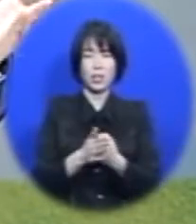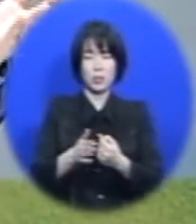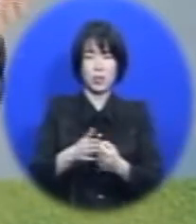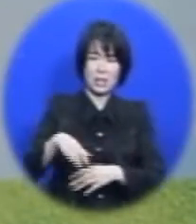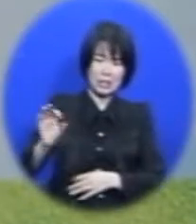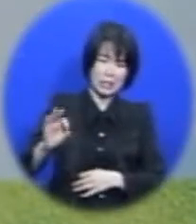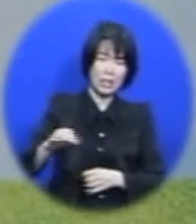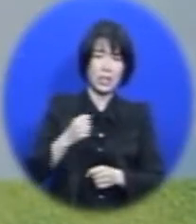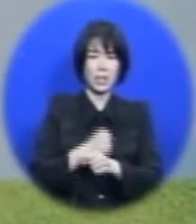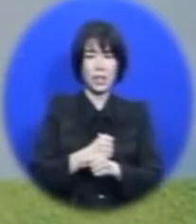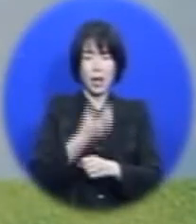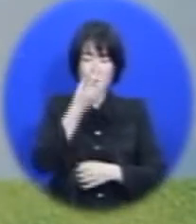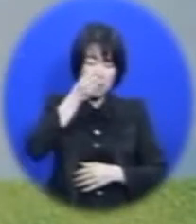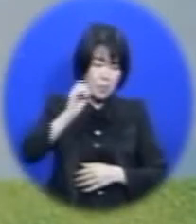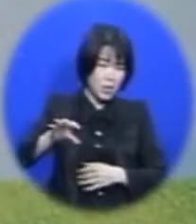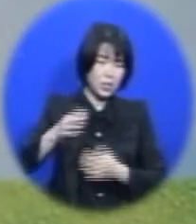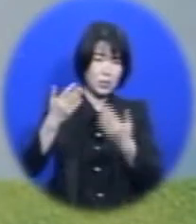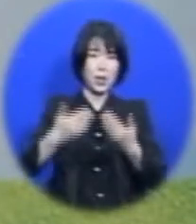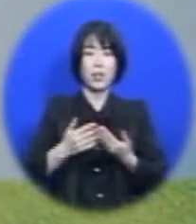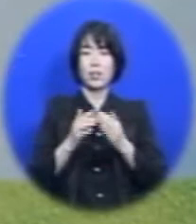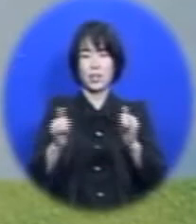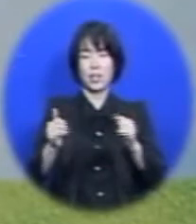천하기에, 멸시받는 자이기에